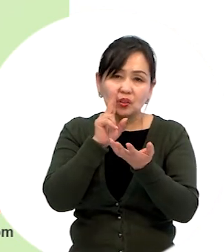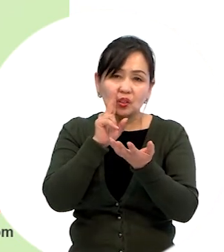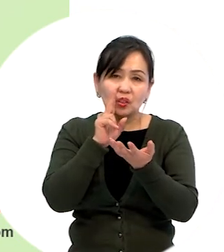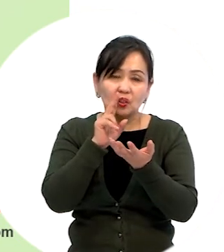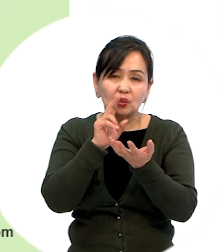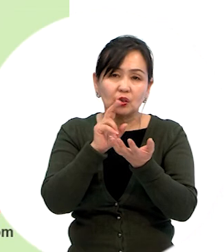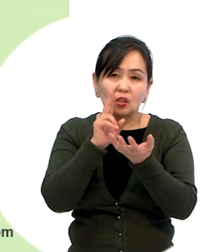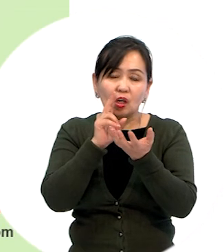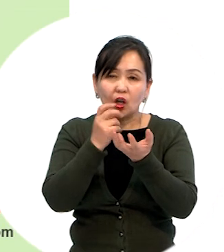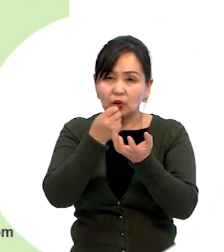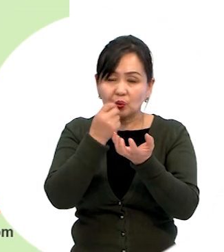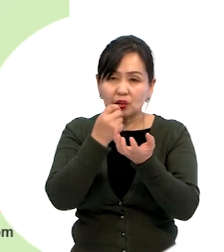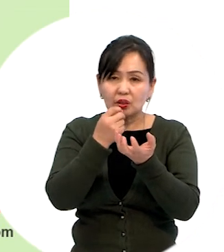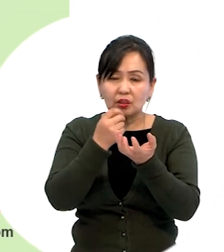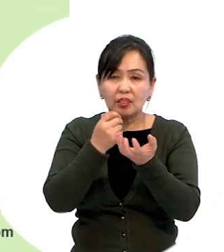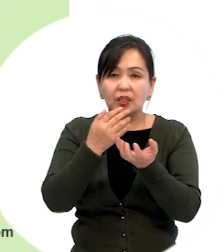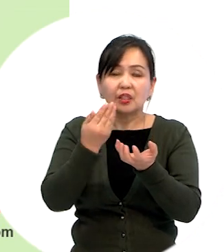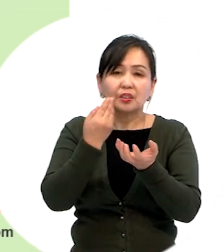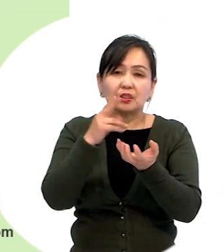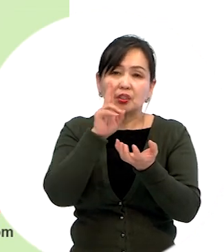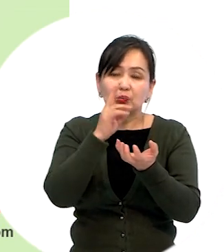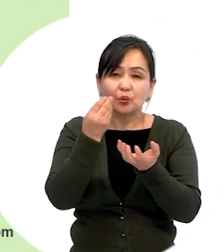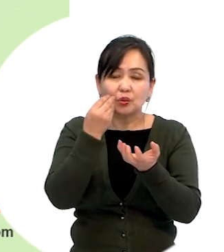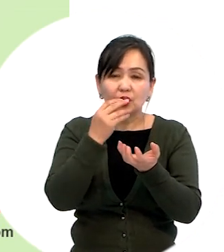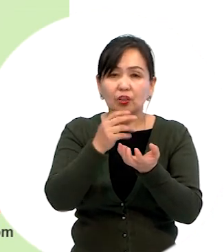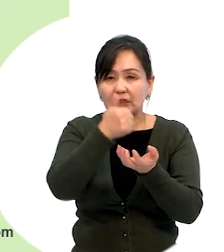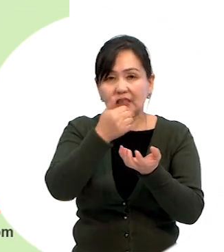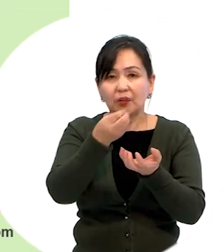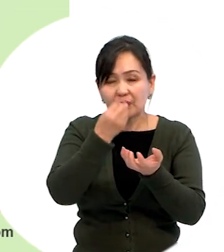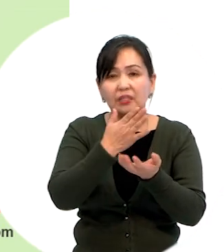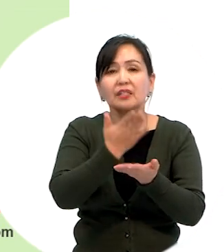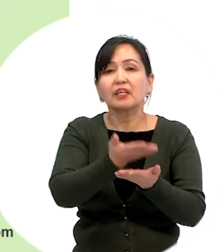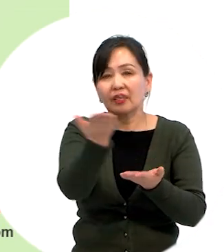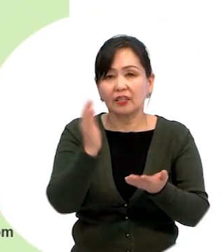Хүнсэндээ жимс хүнсний ногоогоо түлхүү хэрэглэж эрүүл байгаарэ.